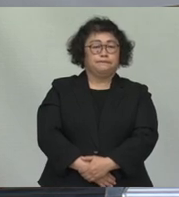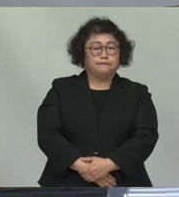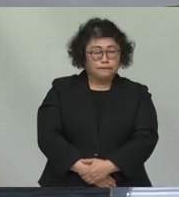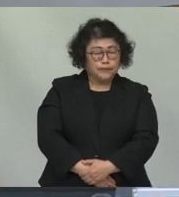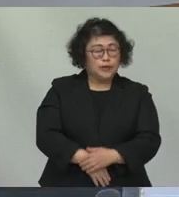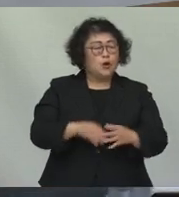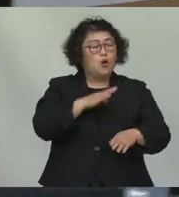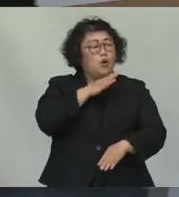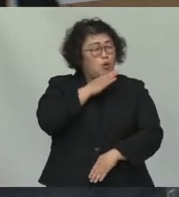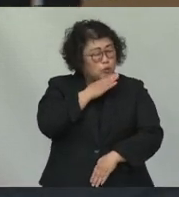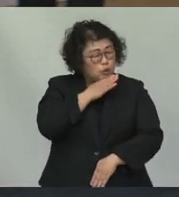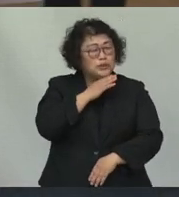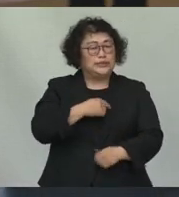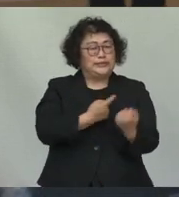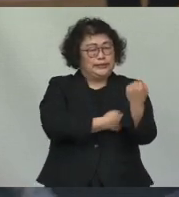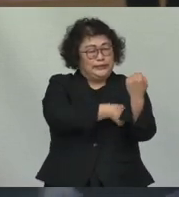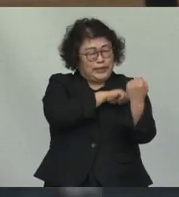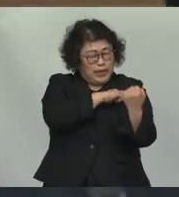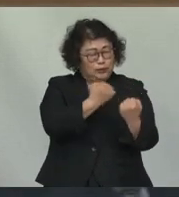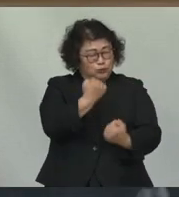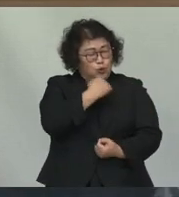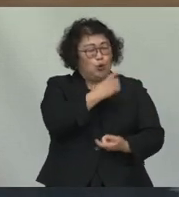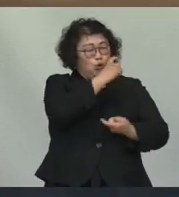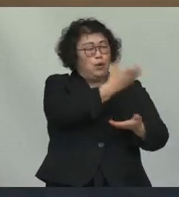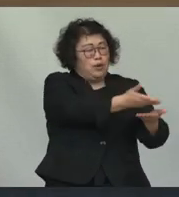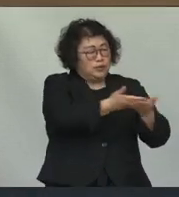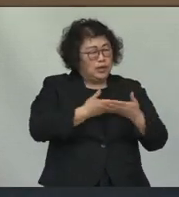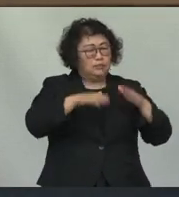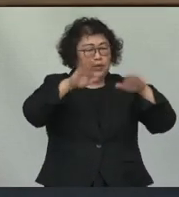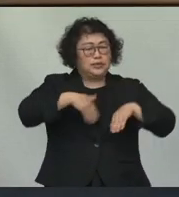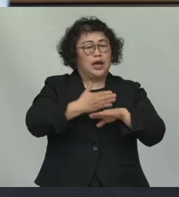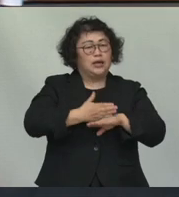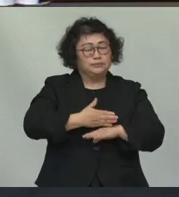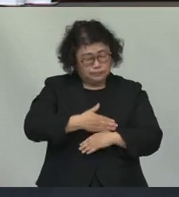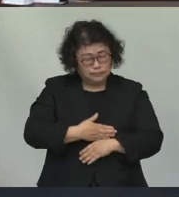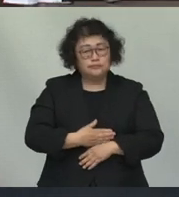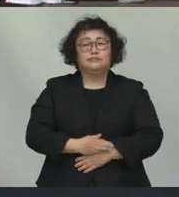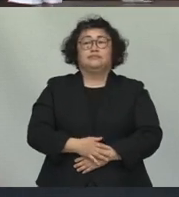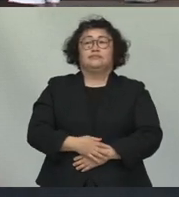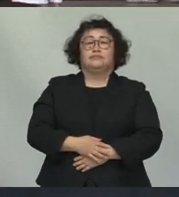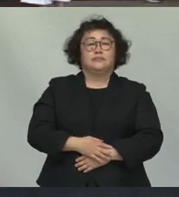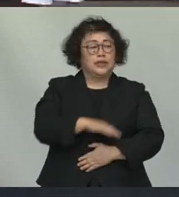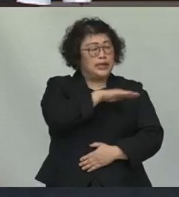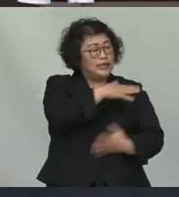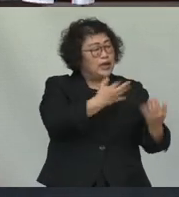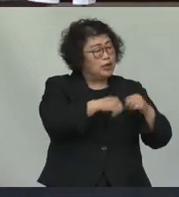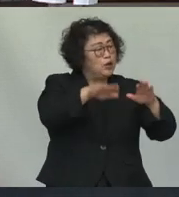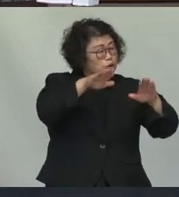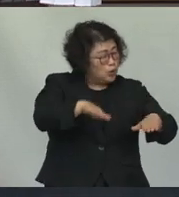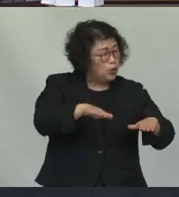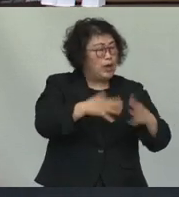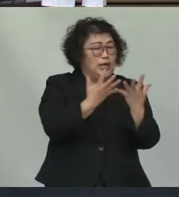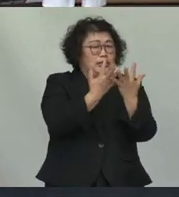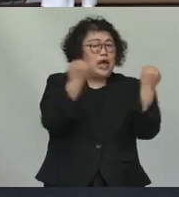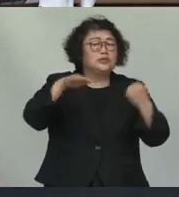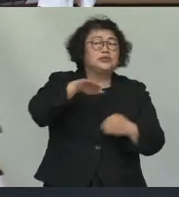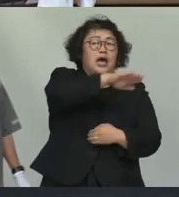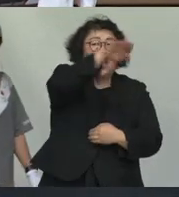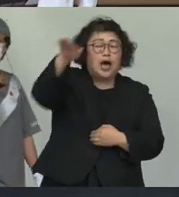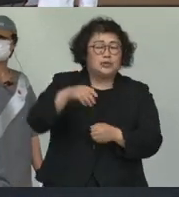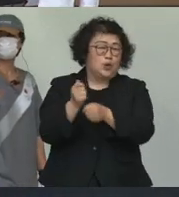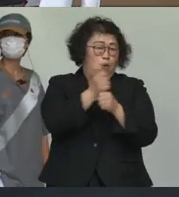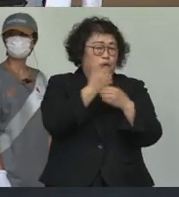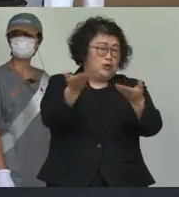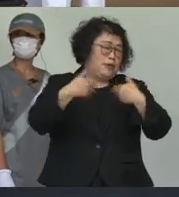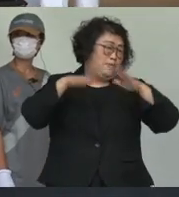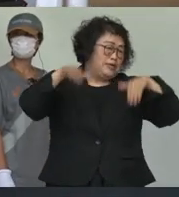本当に力強いお言葉をありがとうございました。そして平沢さん、今日会場にたくさんの皆さんお越しいただきまし